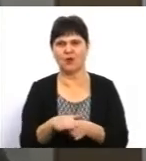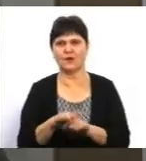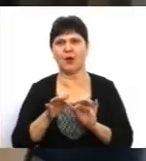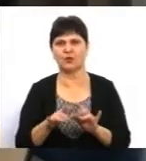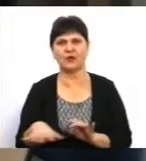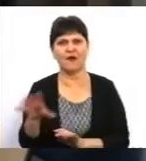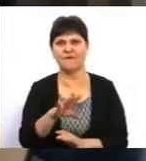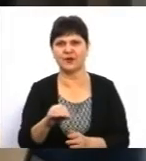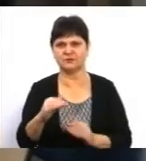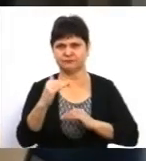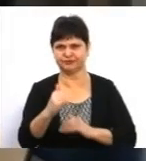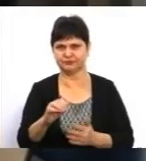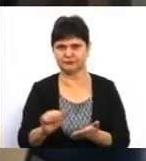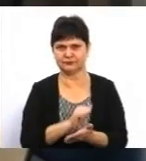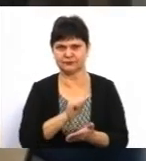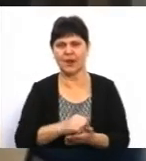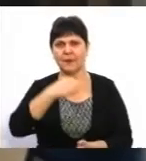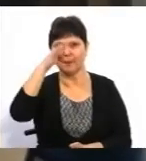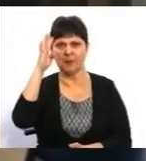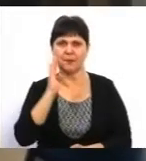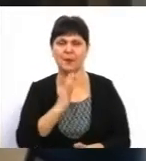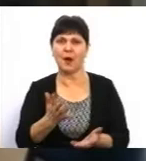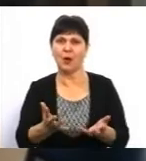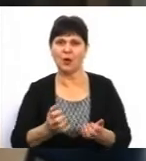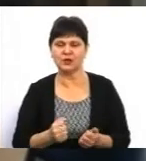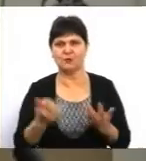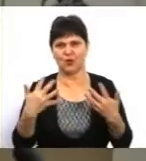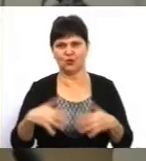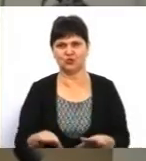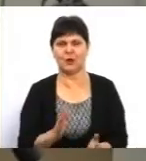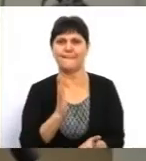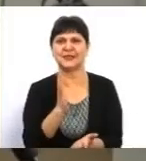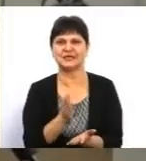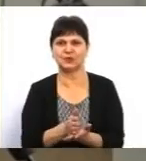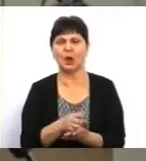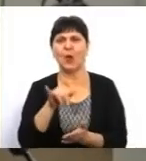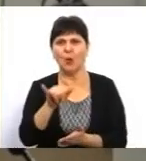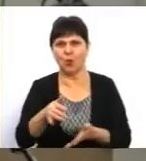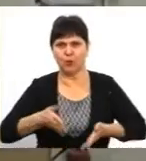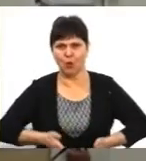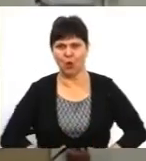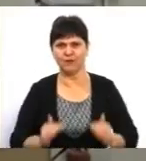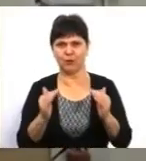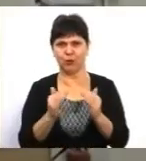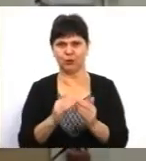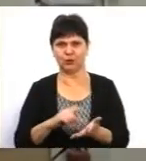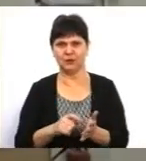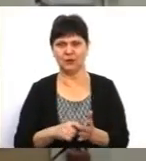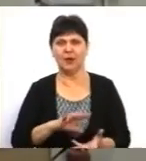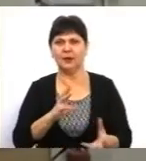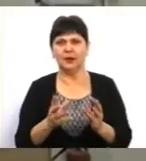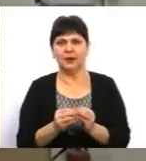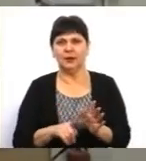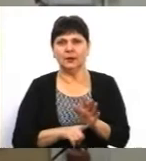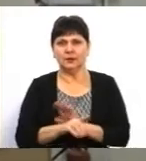пакет документів батьки отримуватимуть вже безпосередньо у пологовому будинку. Загалом пілотний